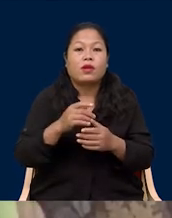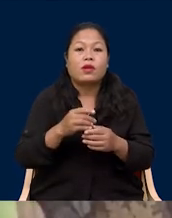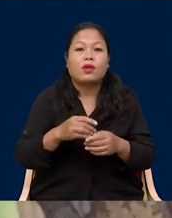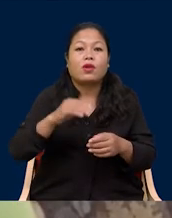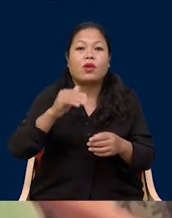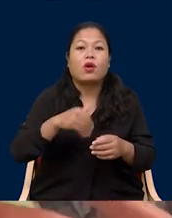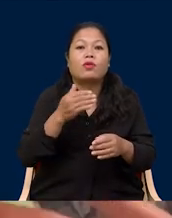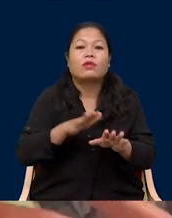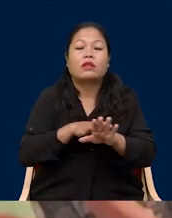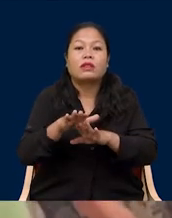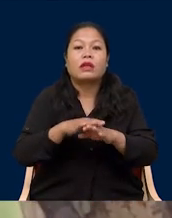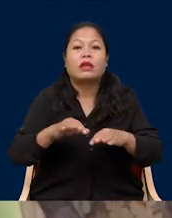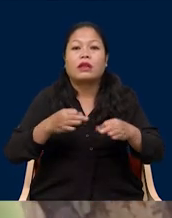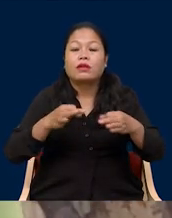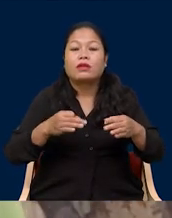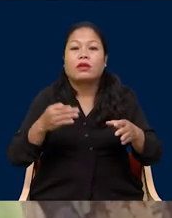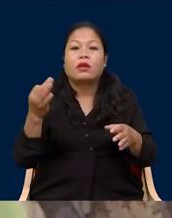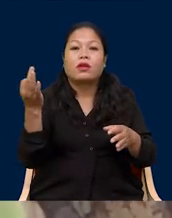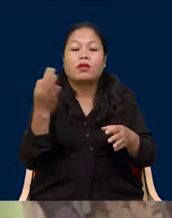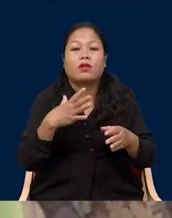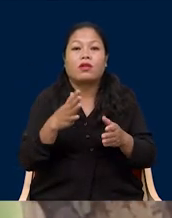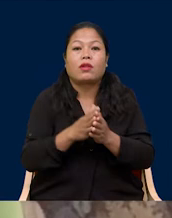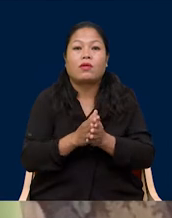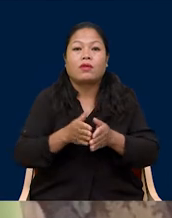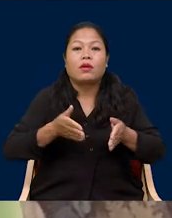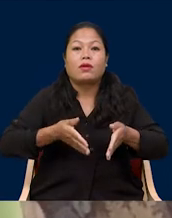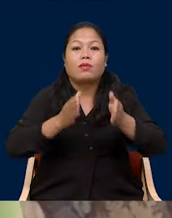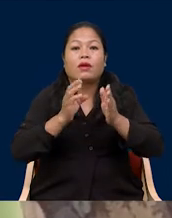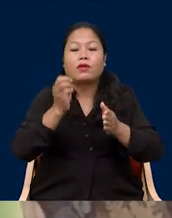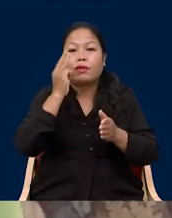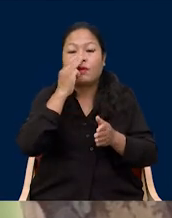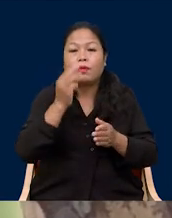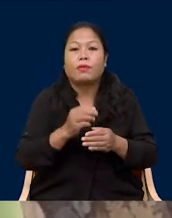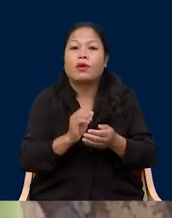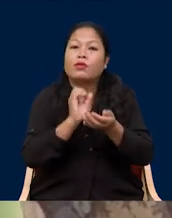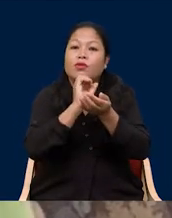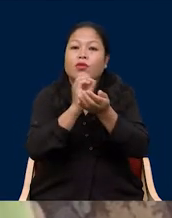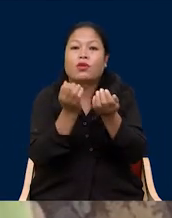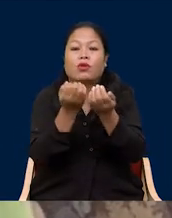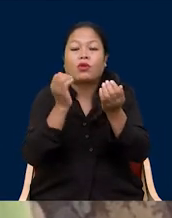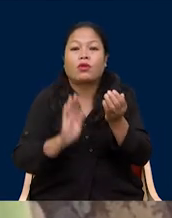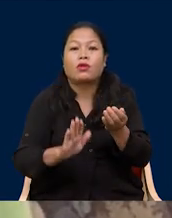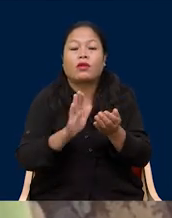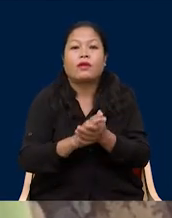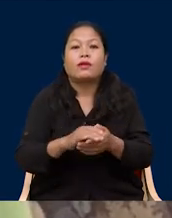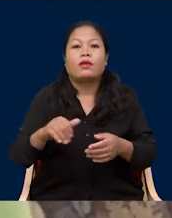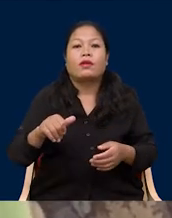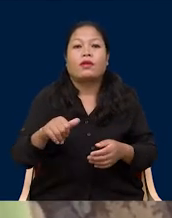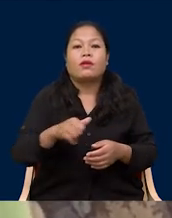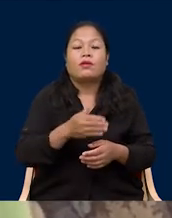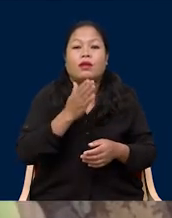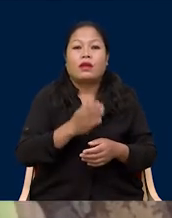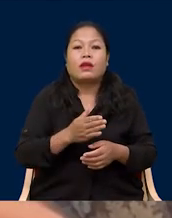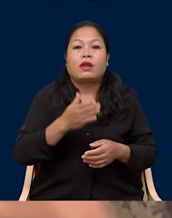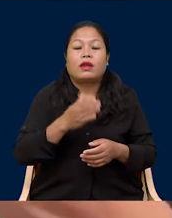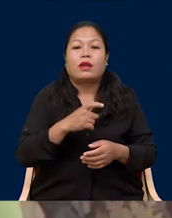लिएर चाहिँ अरू थुप्रै किसिमले चाहिँ नयाँ नयाँ इनोभेटिभ वेमा चाहिँ कन्ट्रिब्युट गर्न सक्छन्।